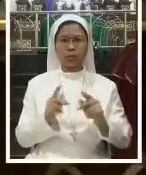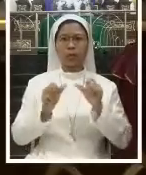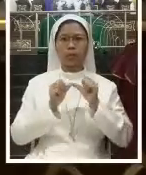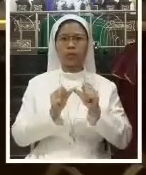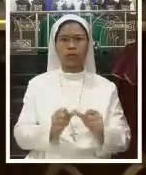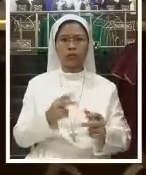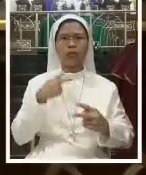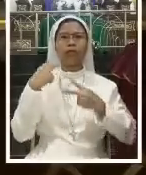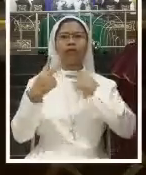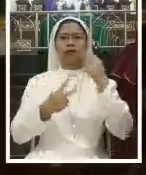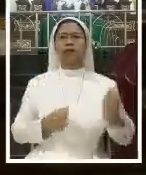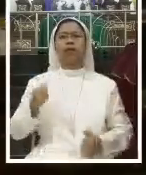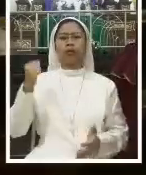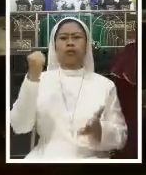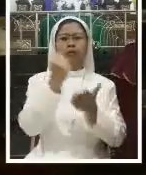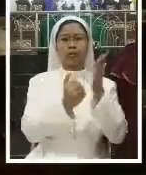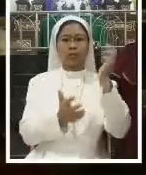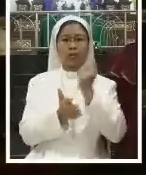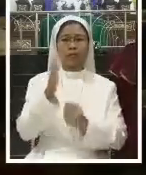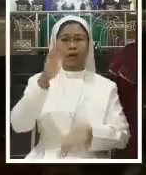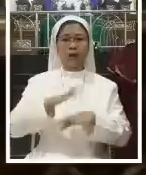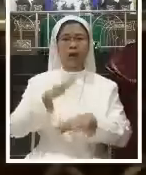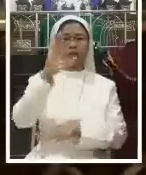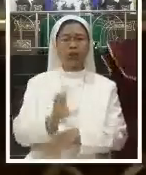iya, ipako sa krus!